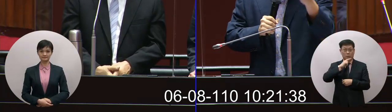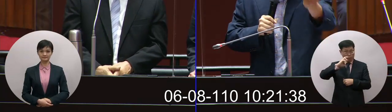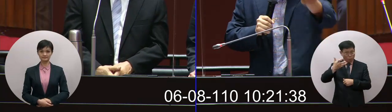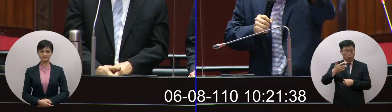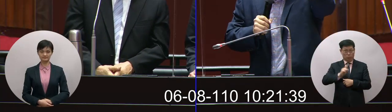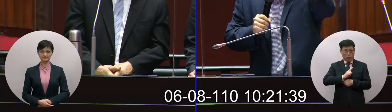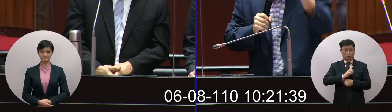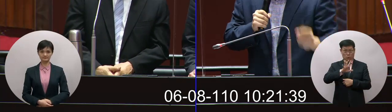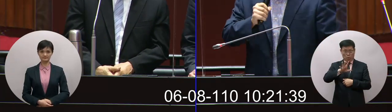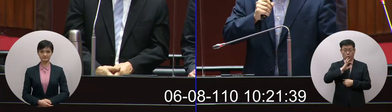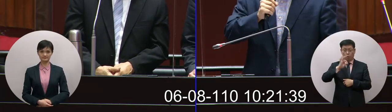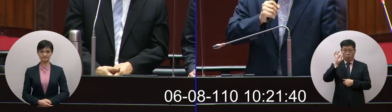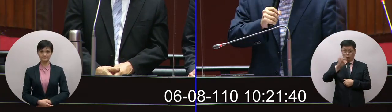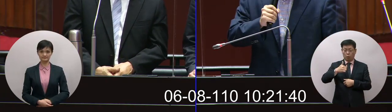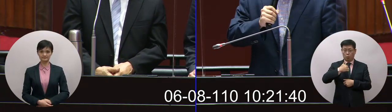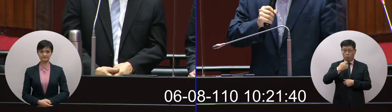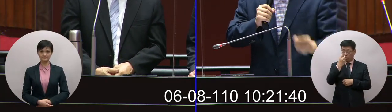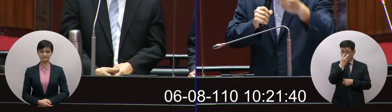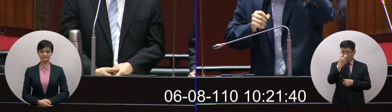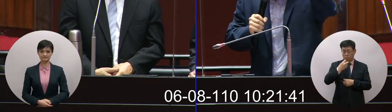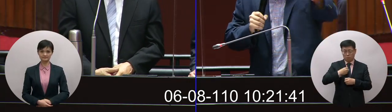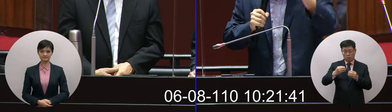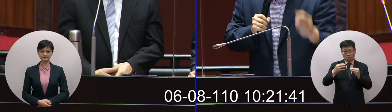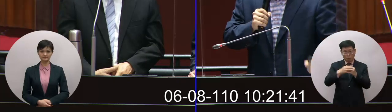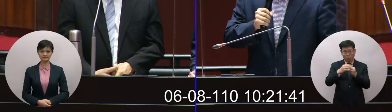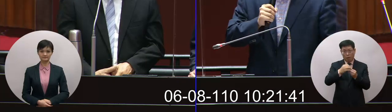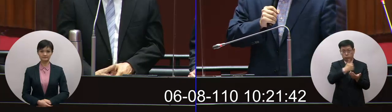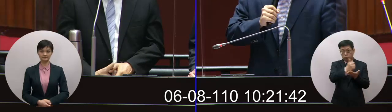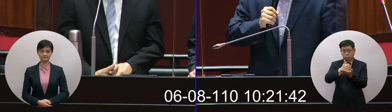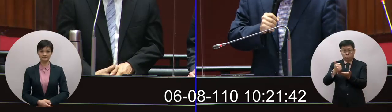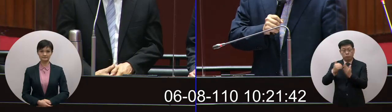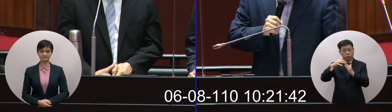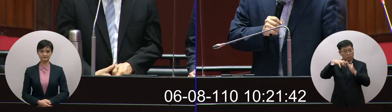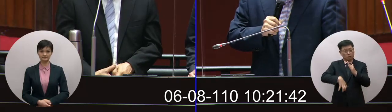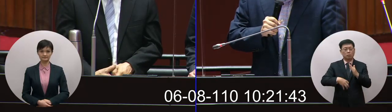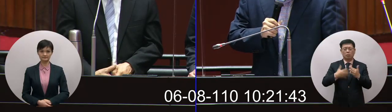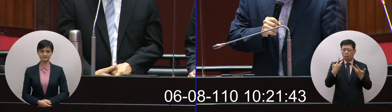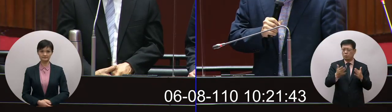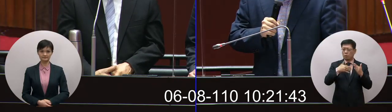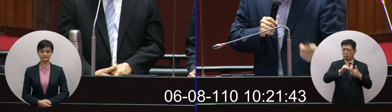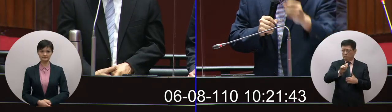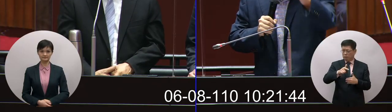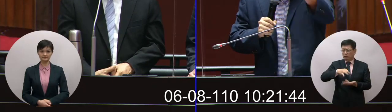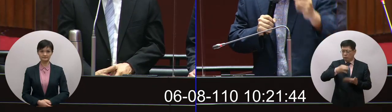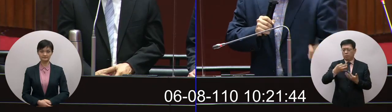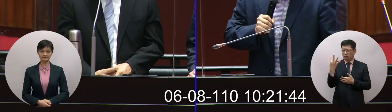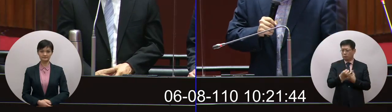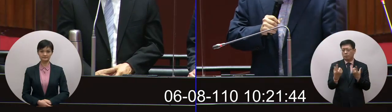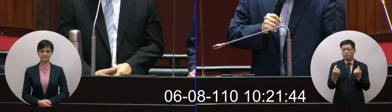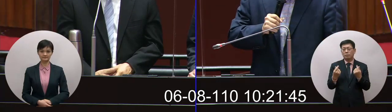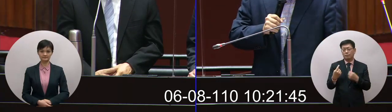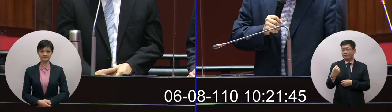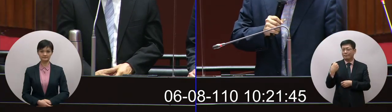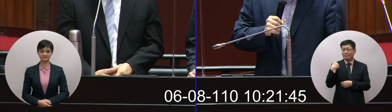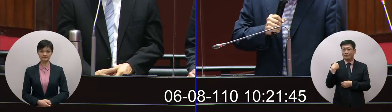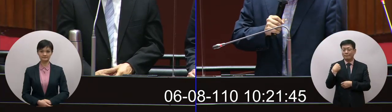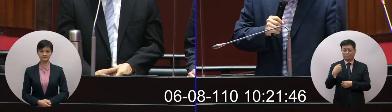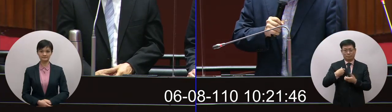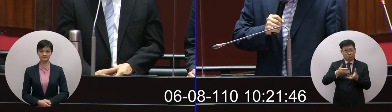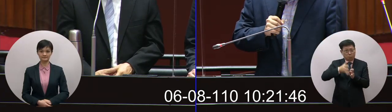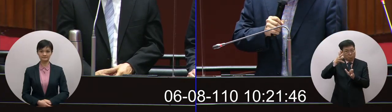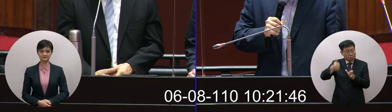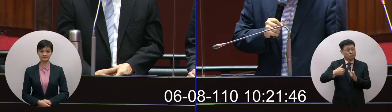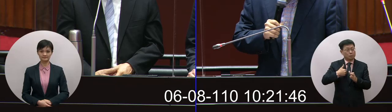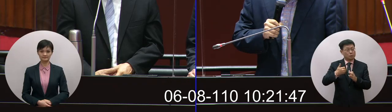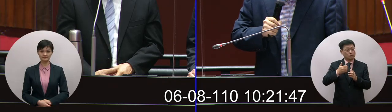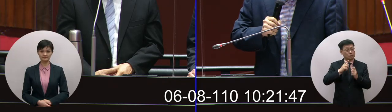够快筛包送到家，啊，这个学者嘛已经讲到。做这盖啊啦，吼！我就要请教你讲，长这个部长在